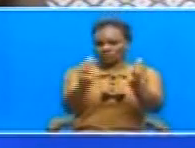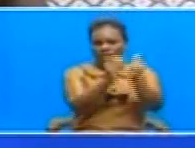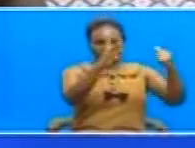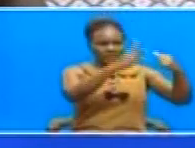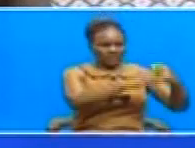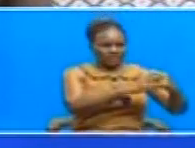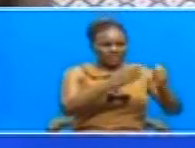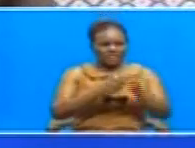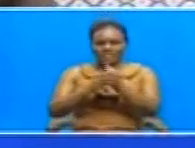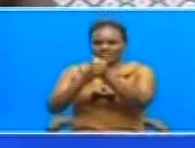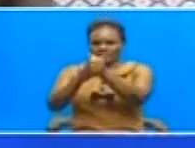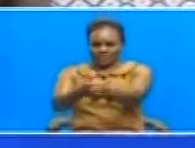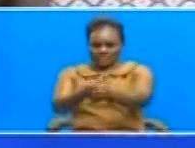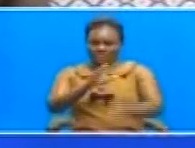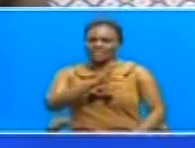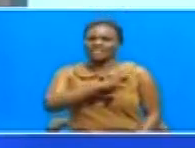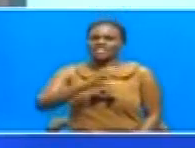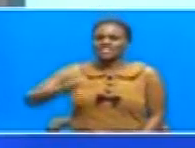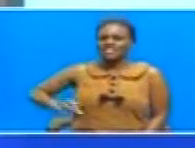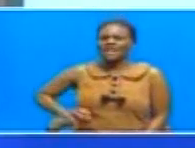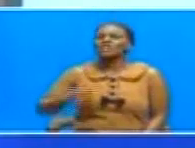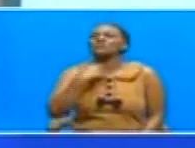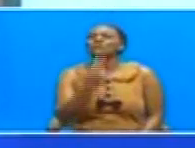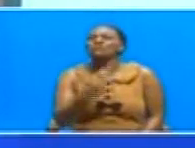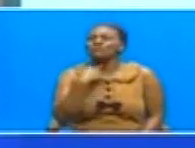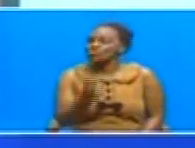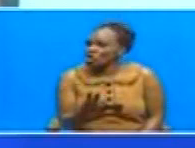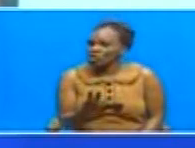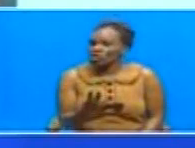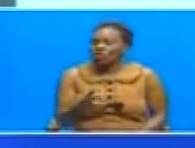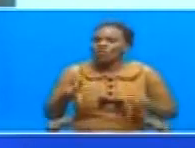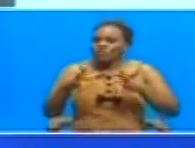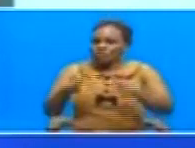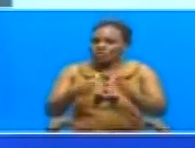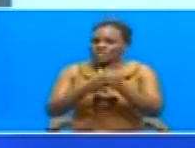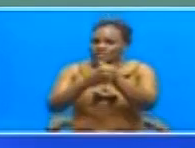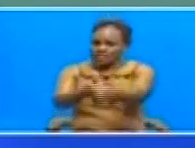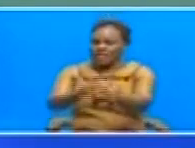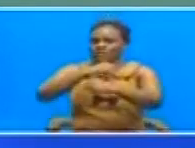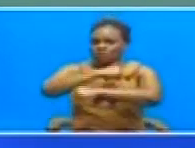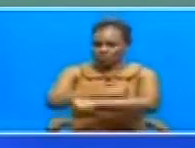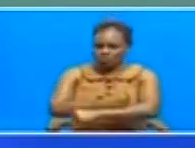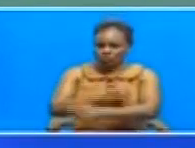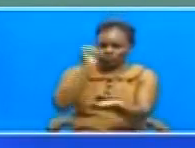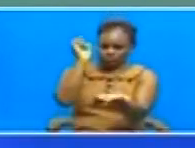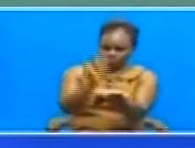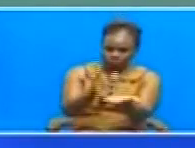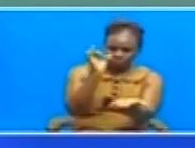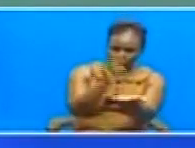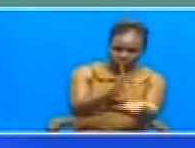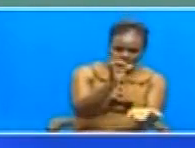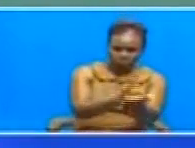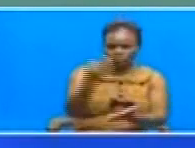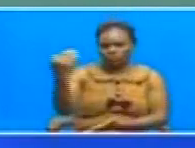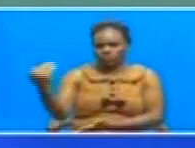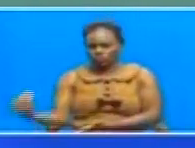have been in the leadership of the Christian Union. Ni tukio lililolazimu uongozi wa shule hii kuwatuma wanafunzi hao waliotajwa na